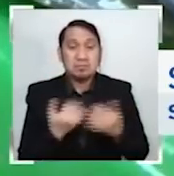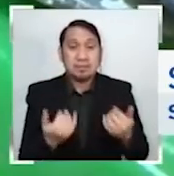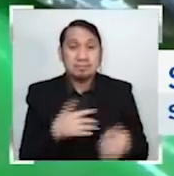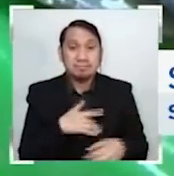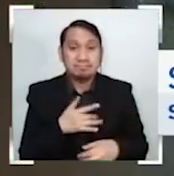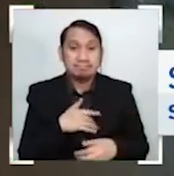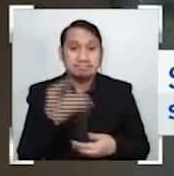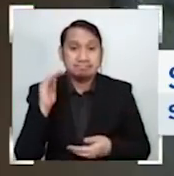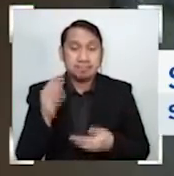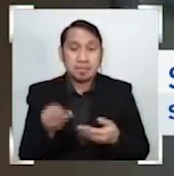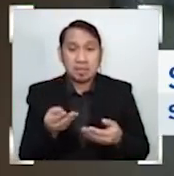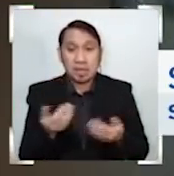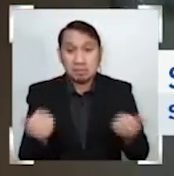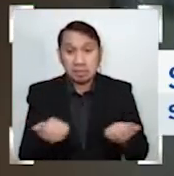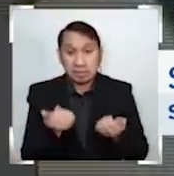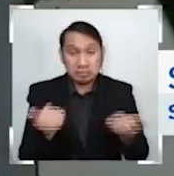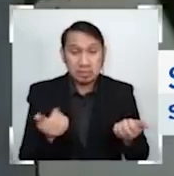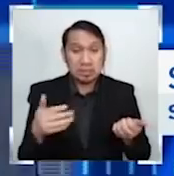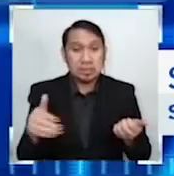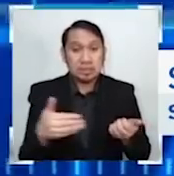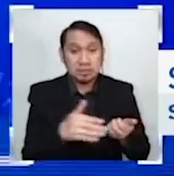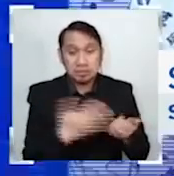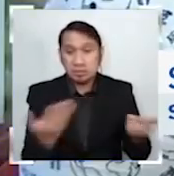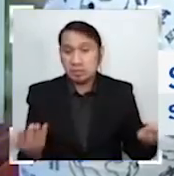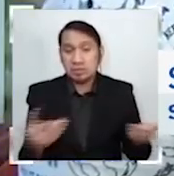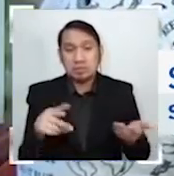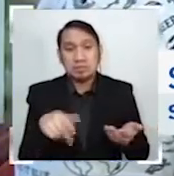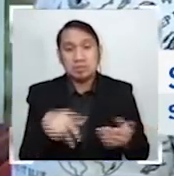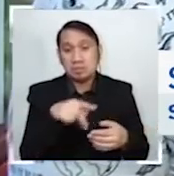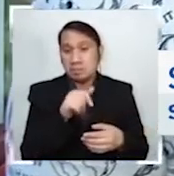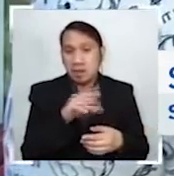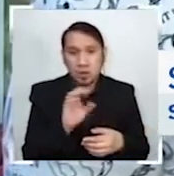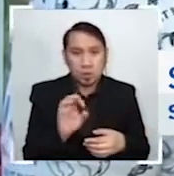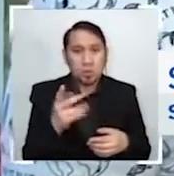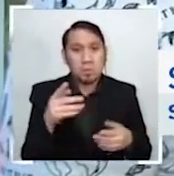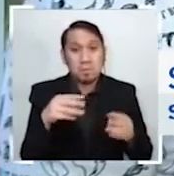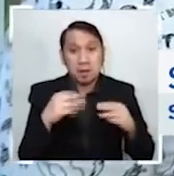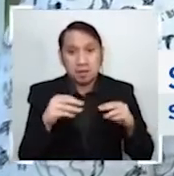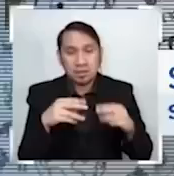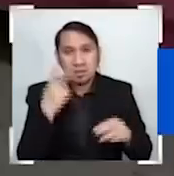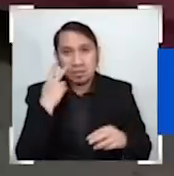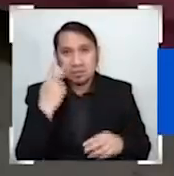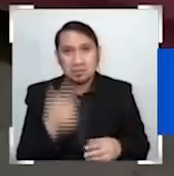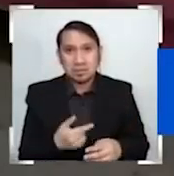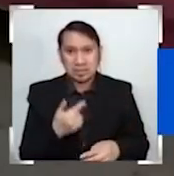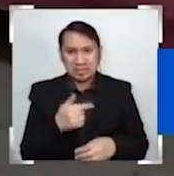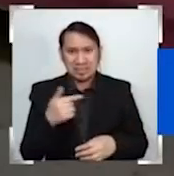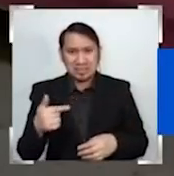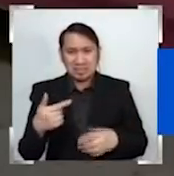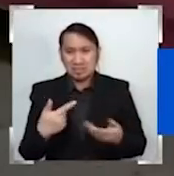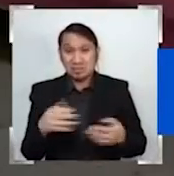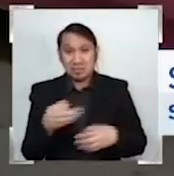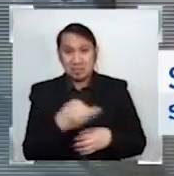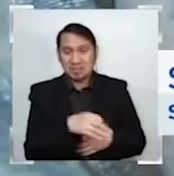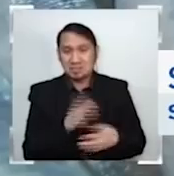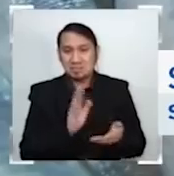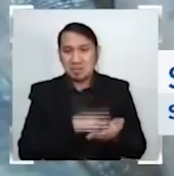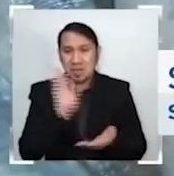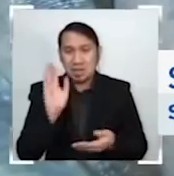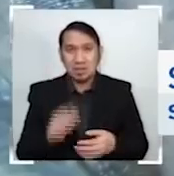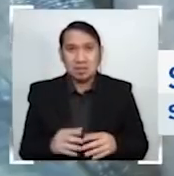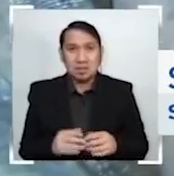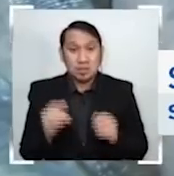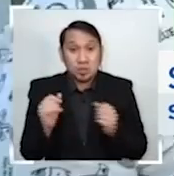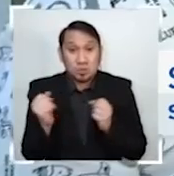sariwang isdang dagat pati sa Paco Public Market sa Maynila. Galunggong sir, wala, sobrang mahal. Yung frozen pong galunggong,